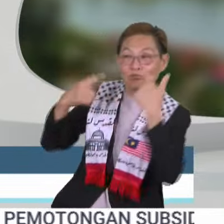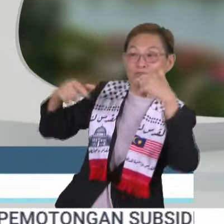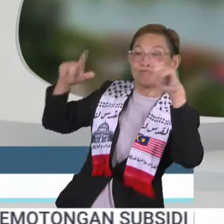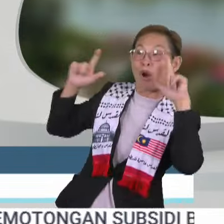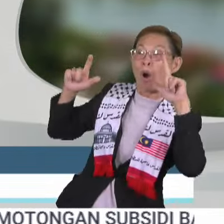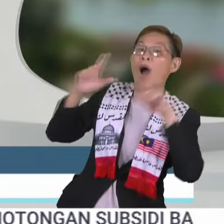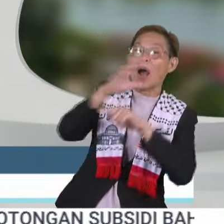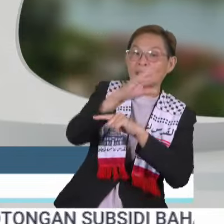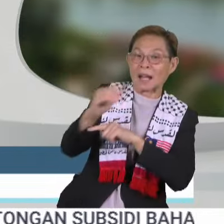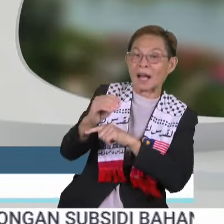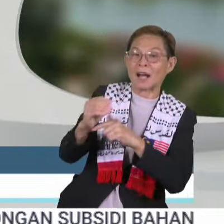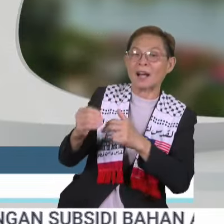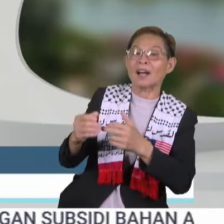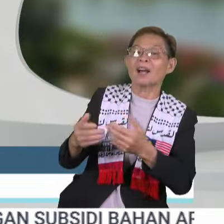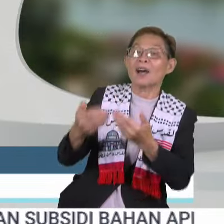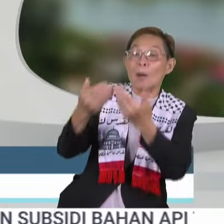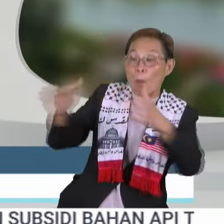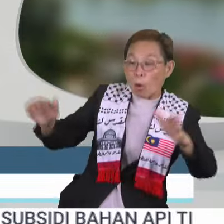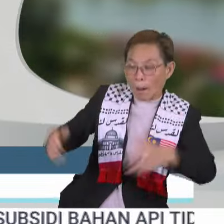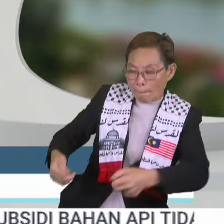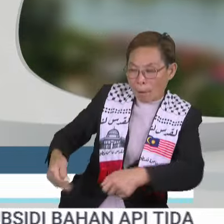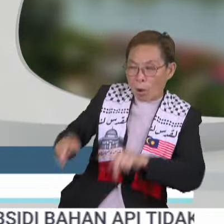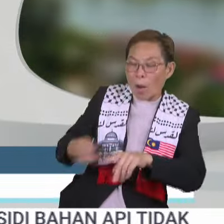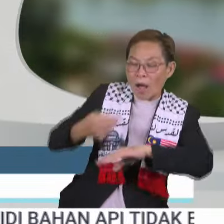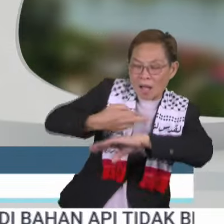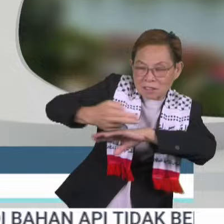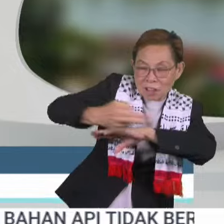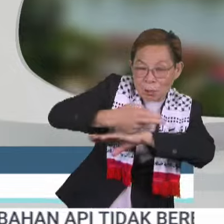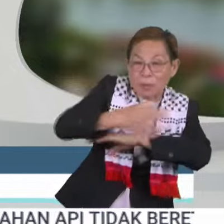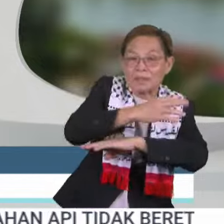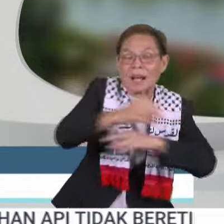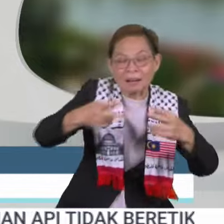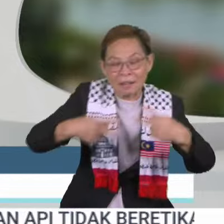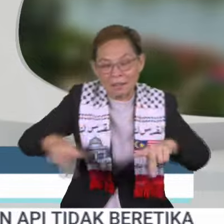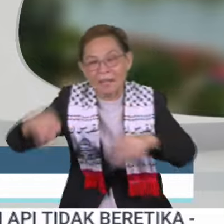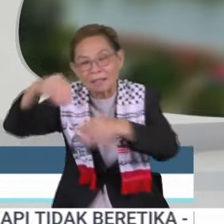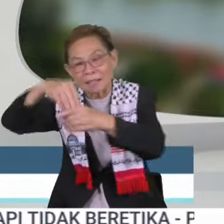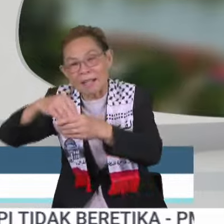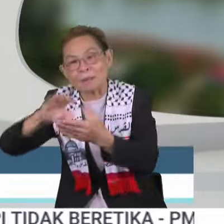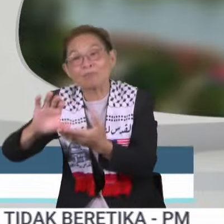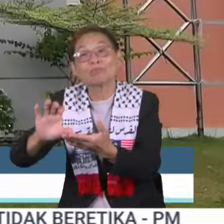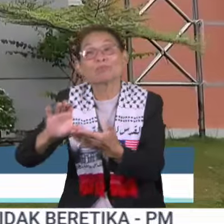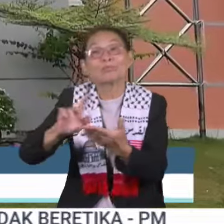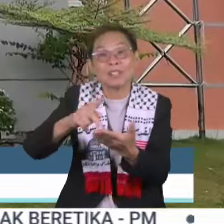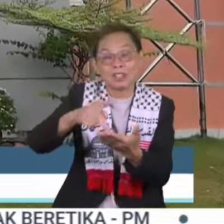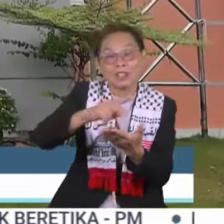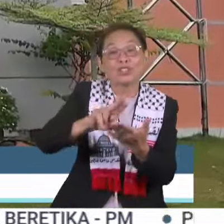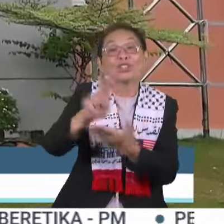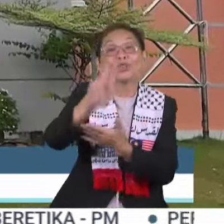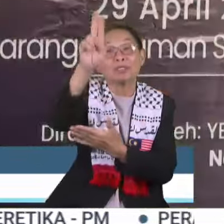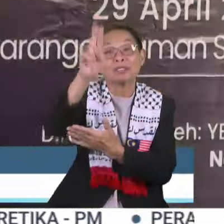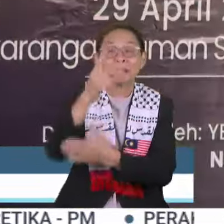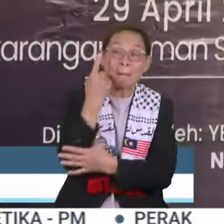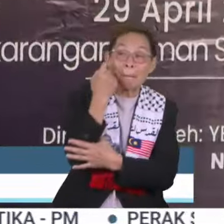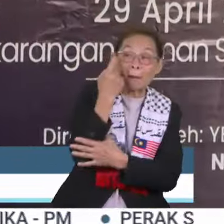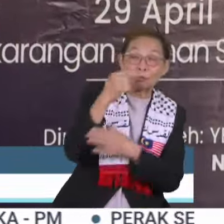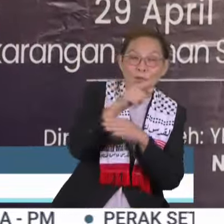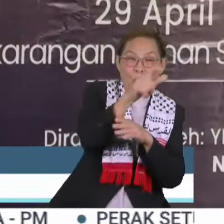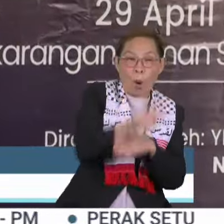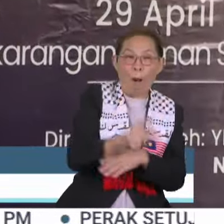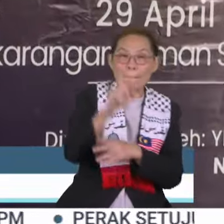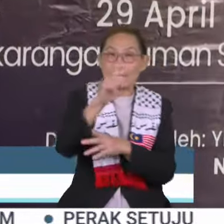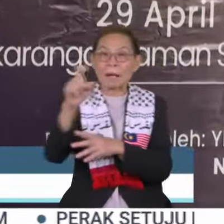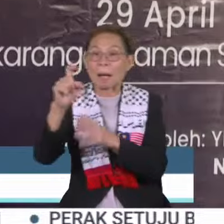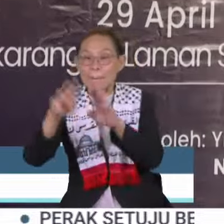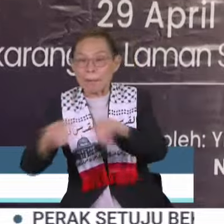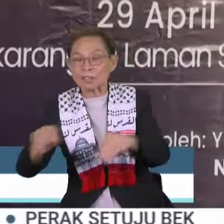terkemuka selain membuka peluang sewaan ruang dan premis perniagaan di dalam kampusnya. Terbaru, seorang bekas